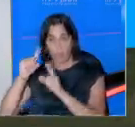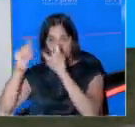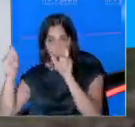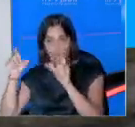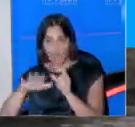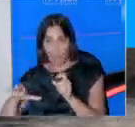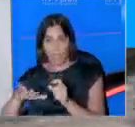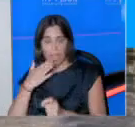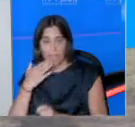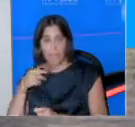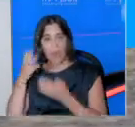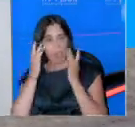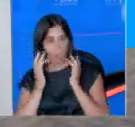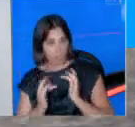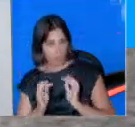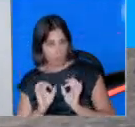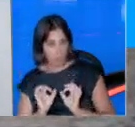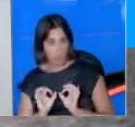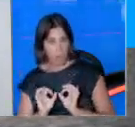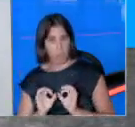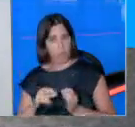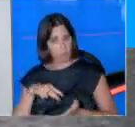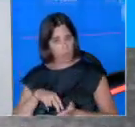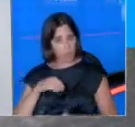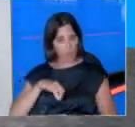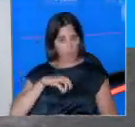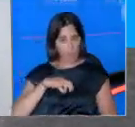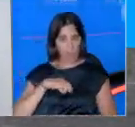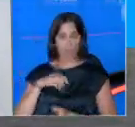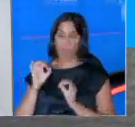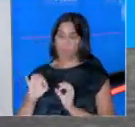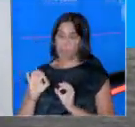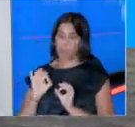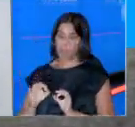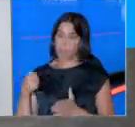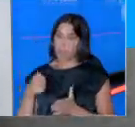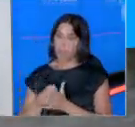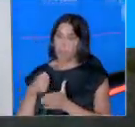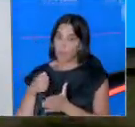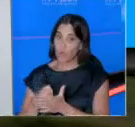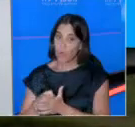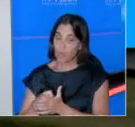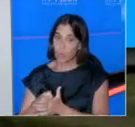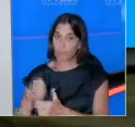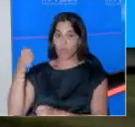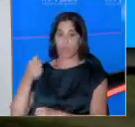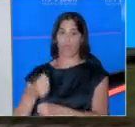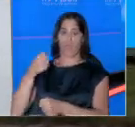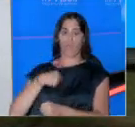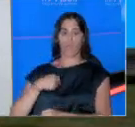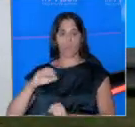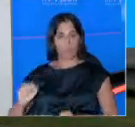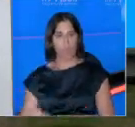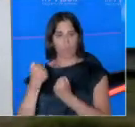ישראל באמת התחשבו בעמדה שלנו, ובאמת סוף סוף נקטו בעמדה